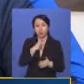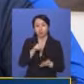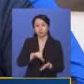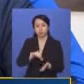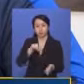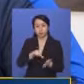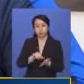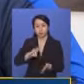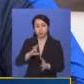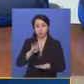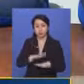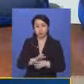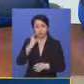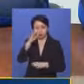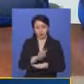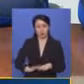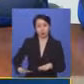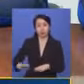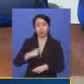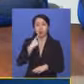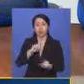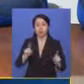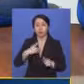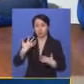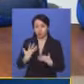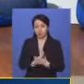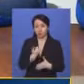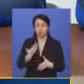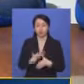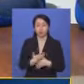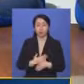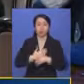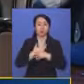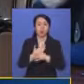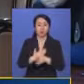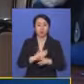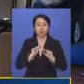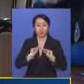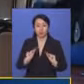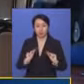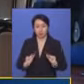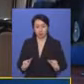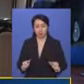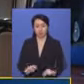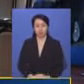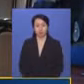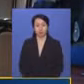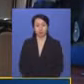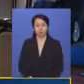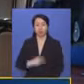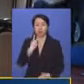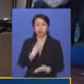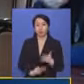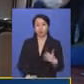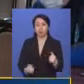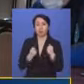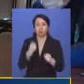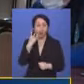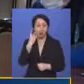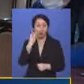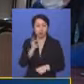членом национальной сборной Республики Казахстан. Говорит, что добилась всего благодаря поддержке тренера. Я заняла 2-е. Я проиграла спортсменки из